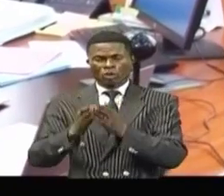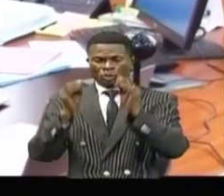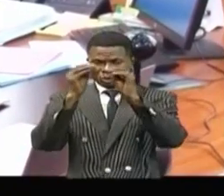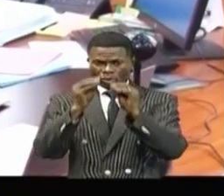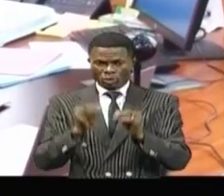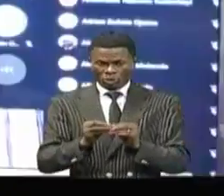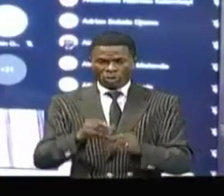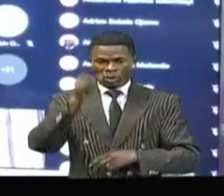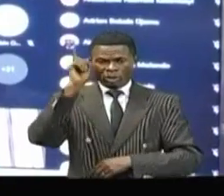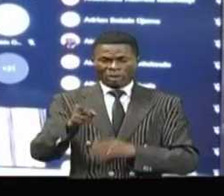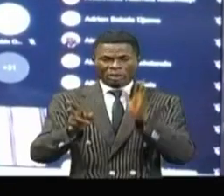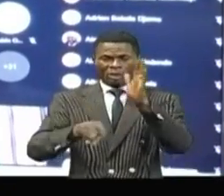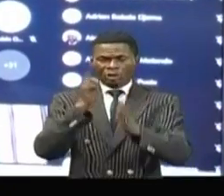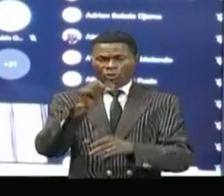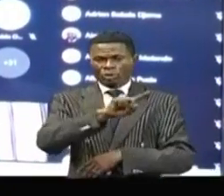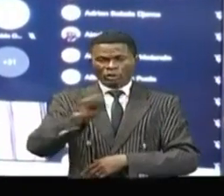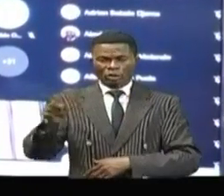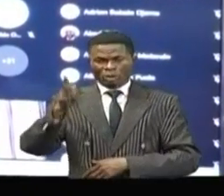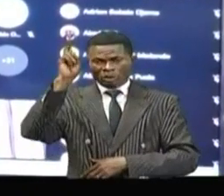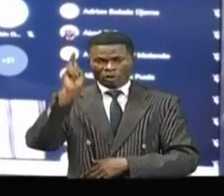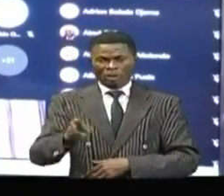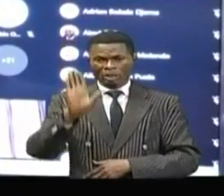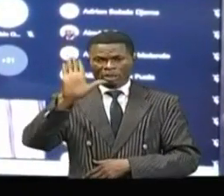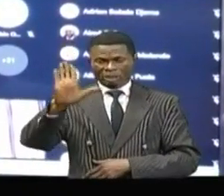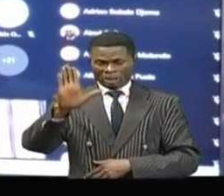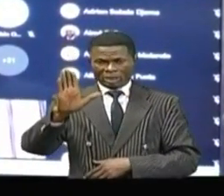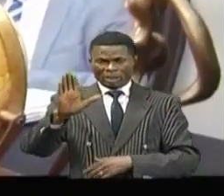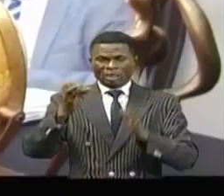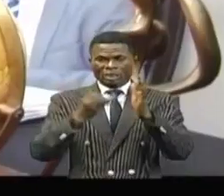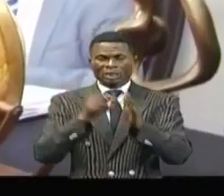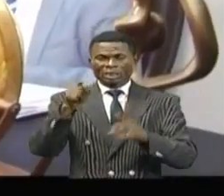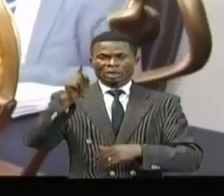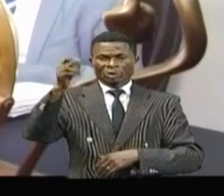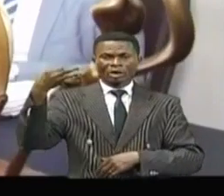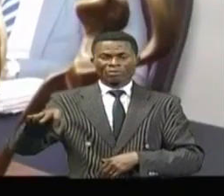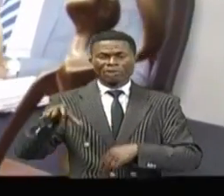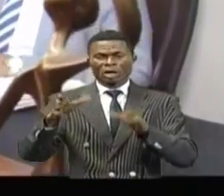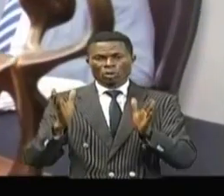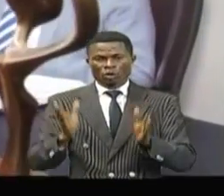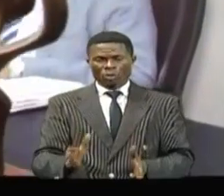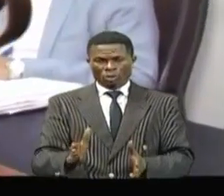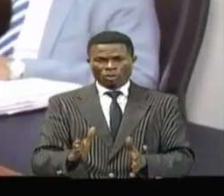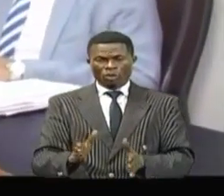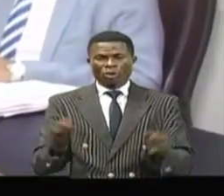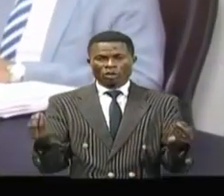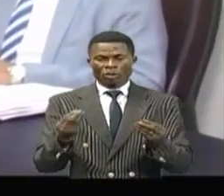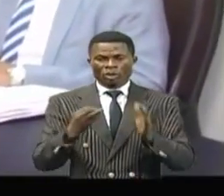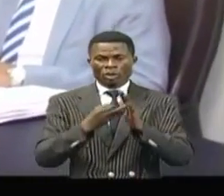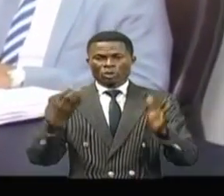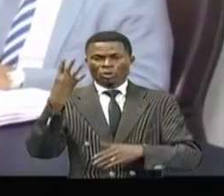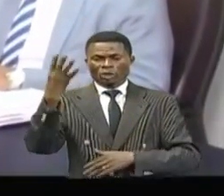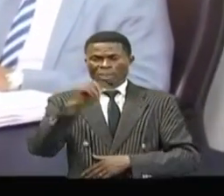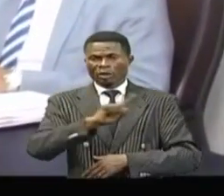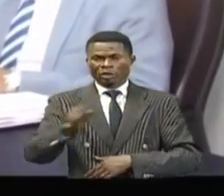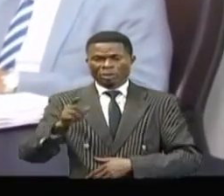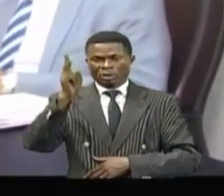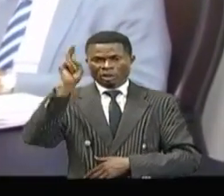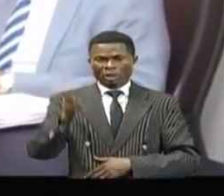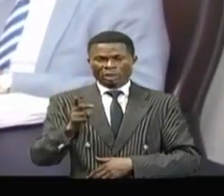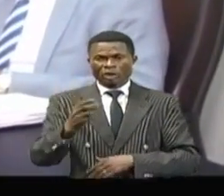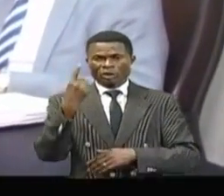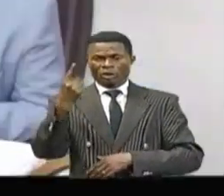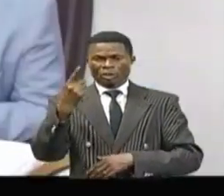à 112 205,7 milliards de francs congolais à raison de 94